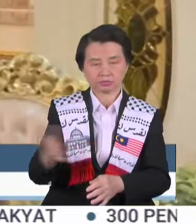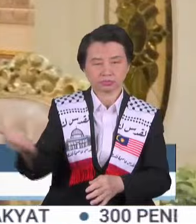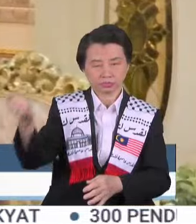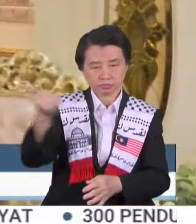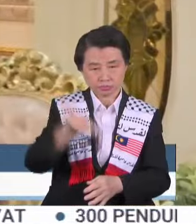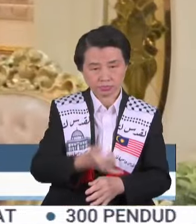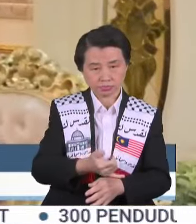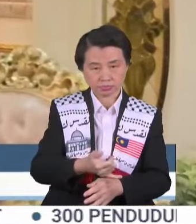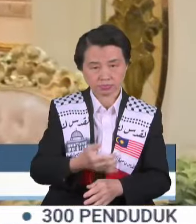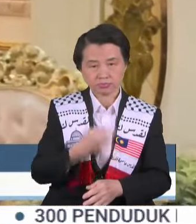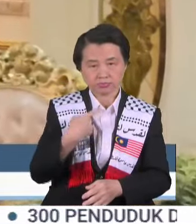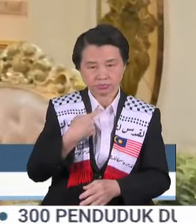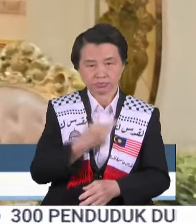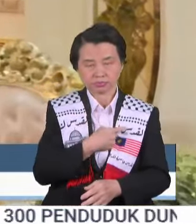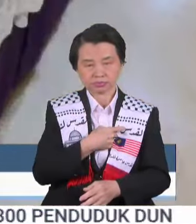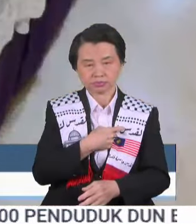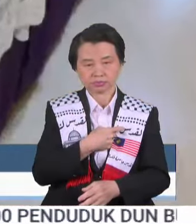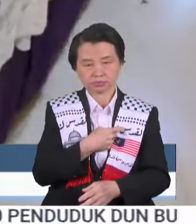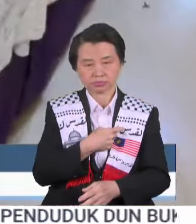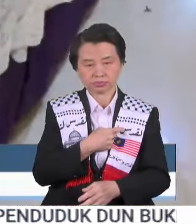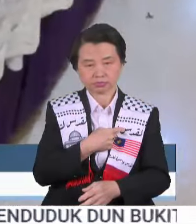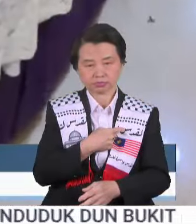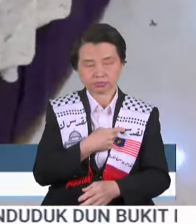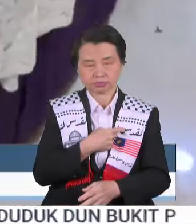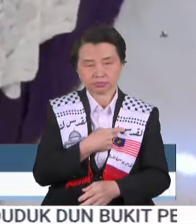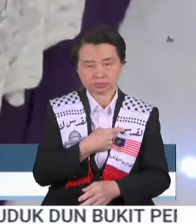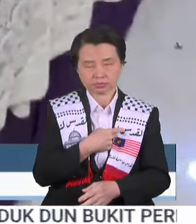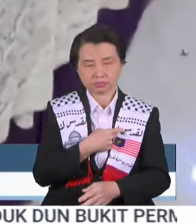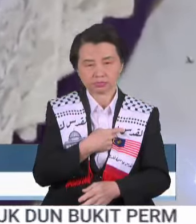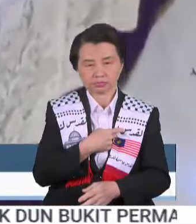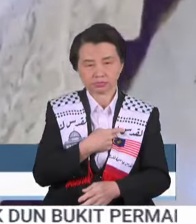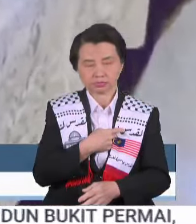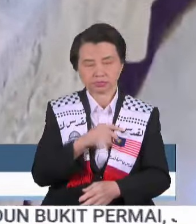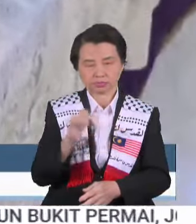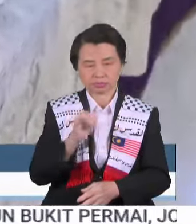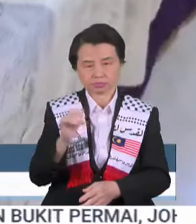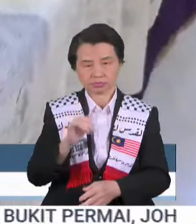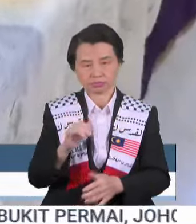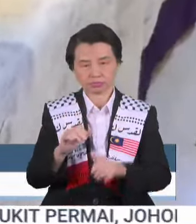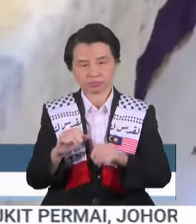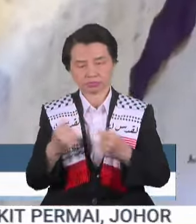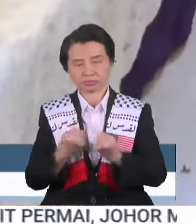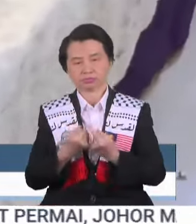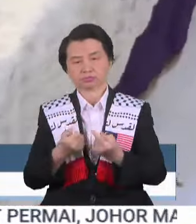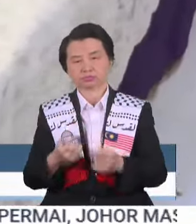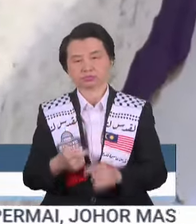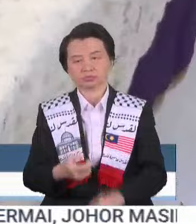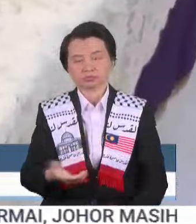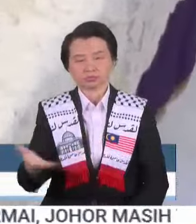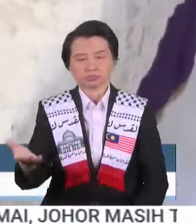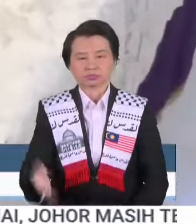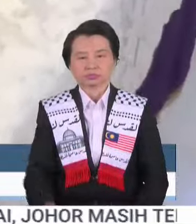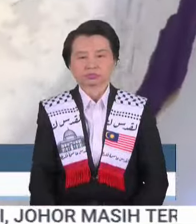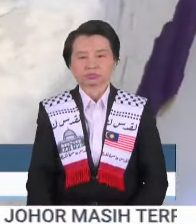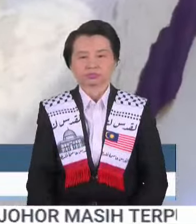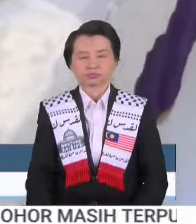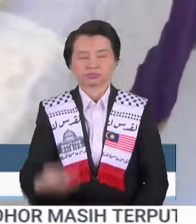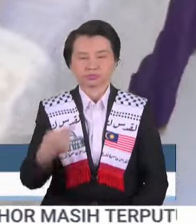masuk, dan kita dapat di kuih Banika Wana atau sama kuih kek lapis lah. Keunikannya ialah